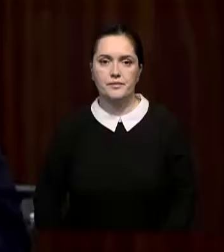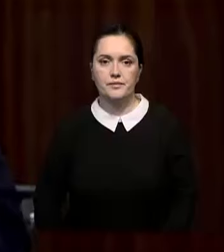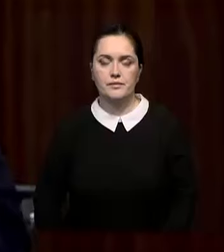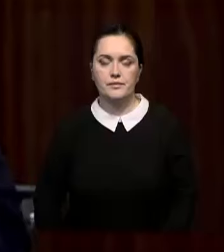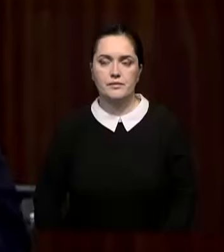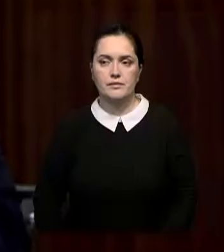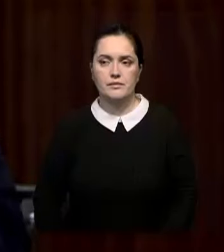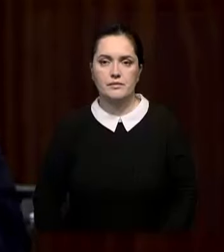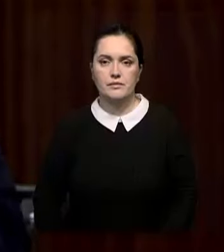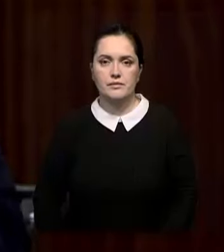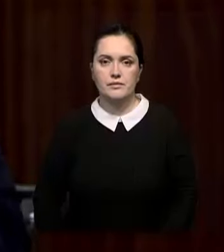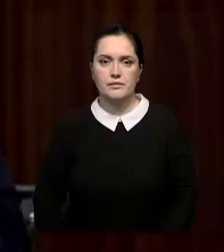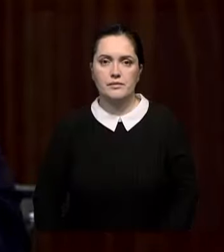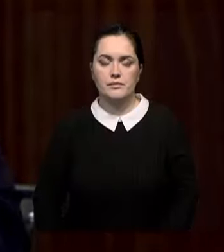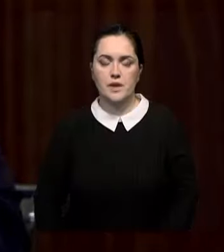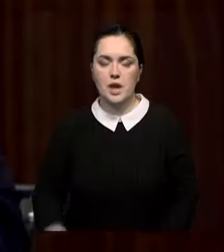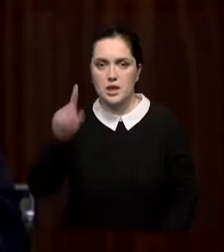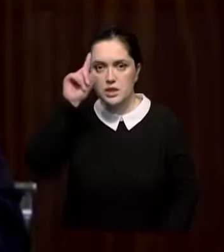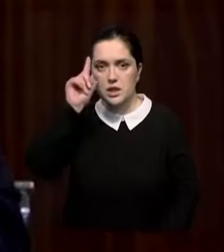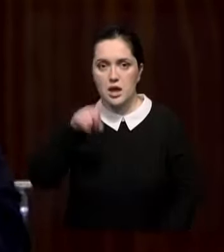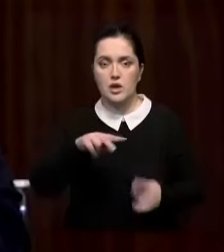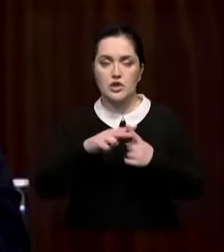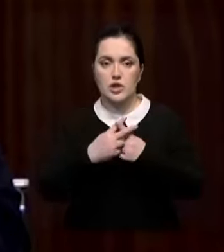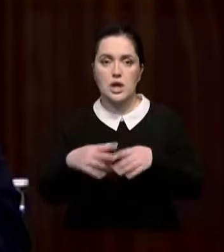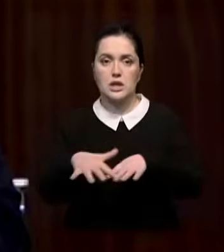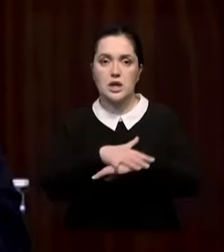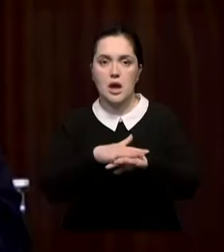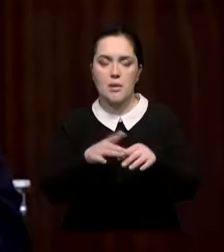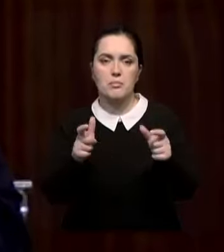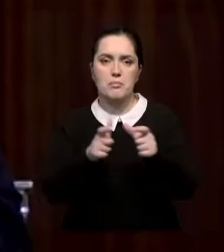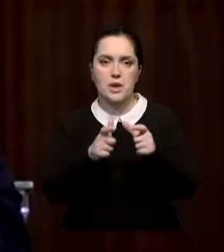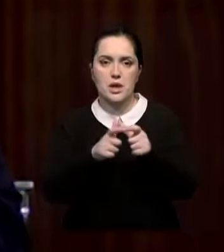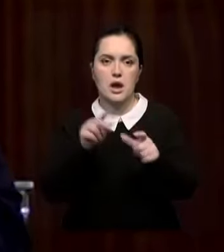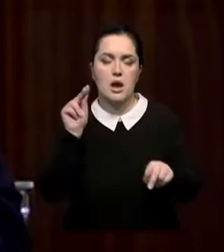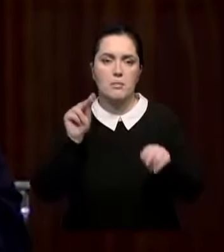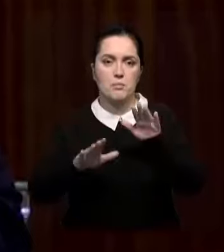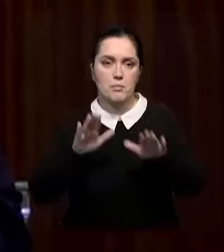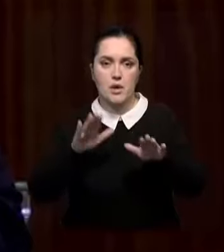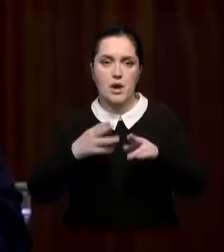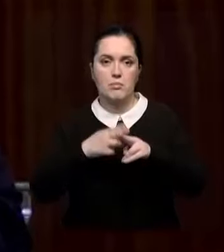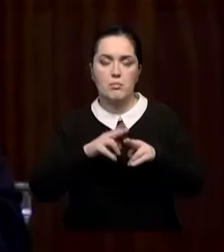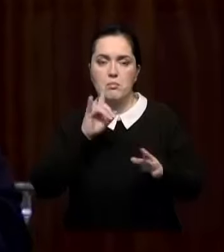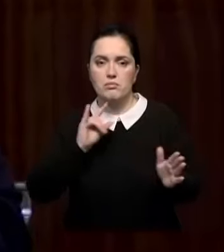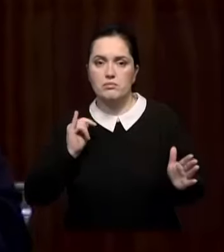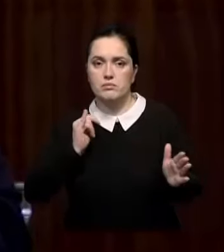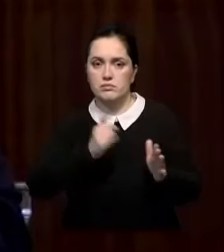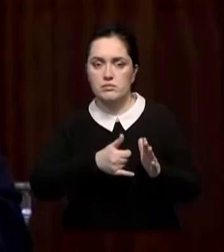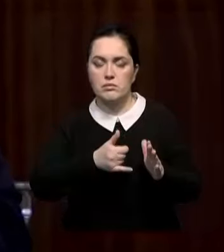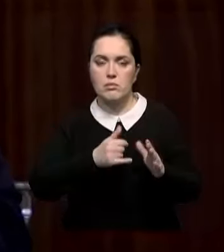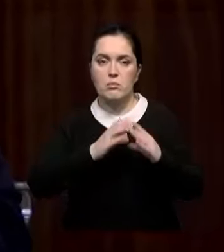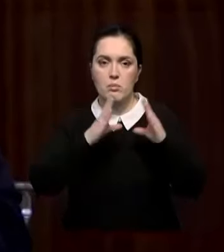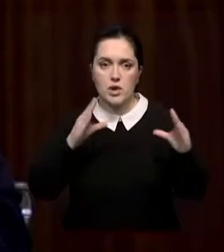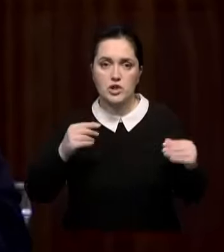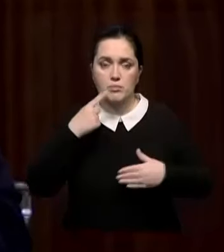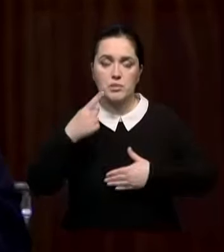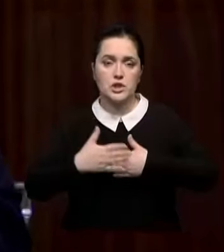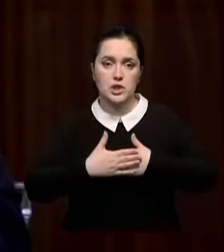Я знаю, что часть населения начали билеты скупать, топливом заправлять машины. В